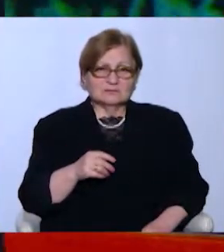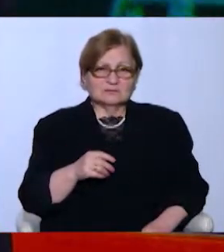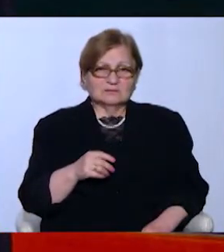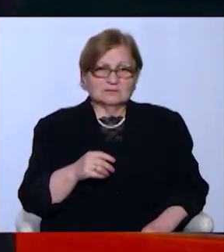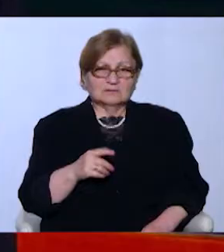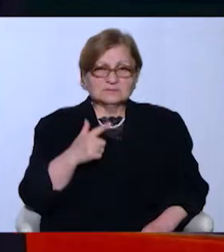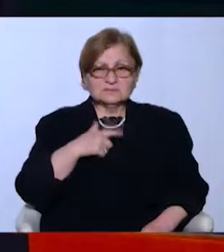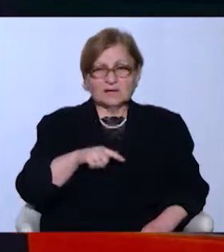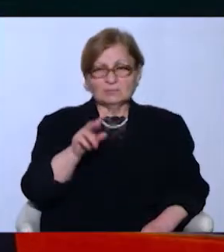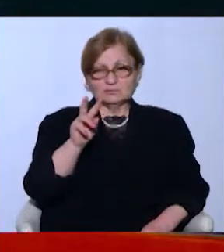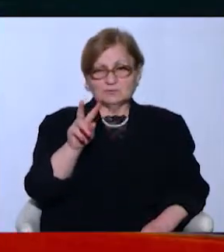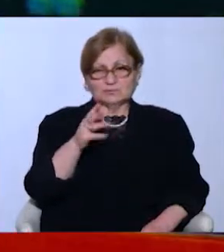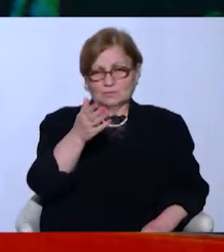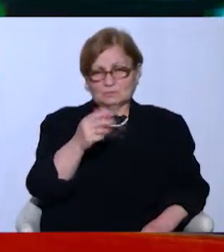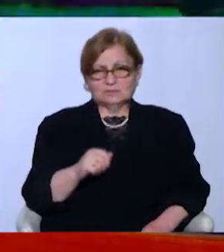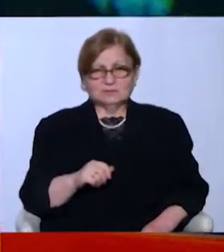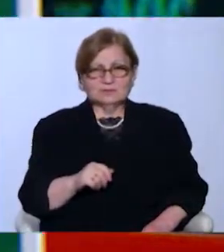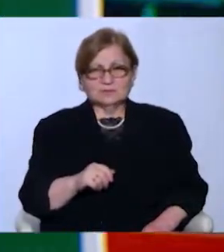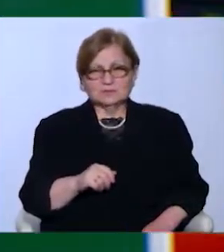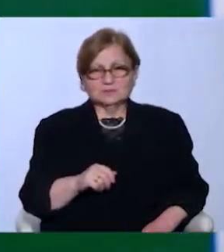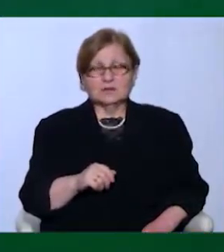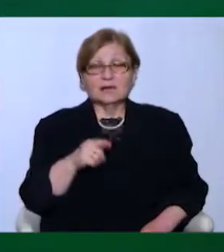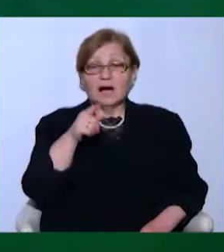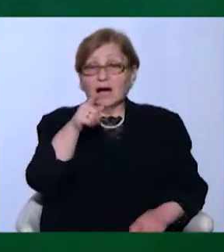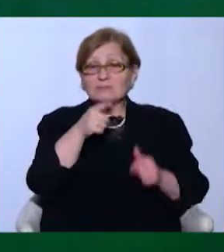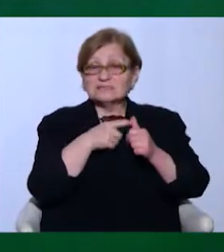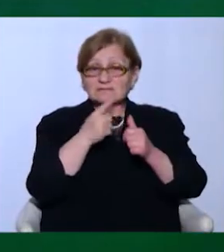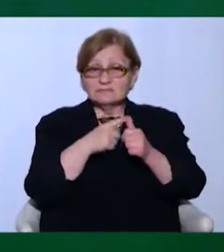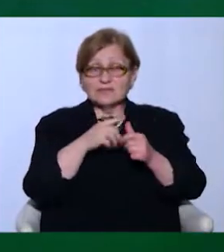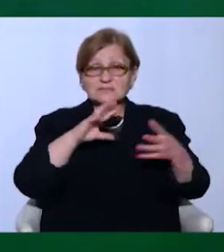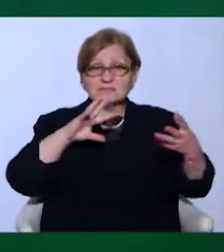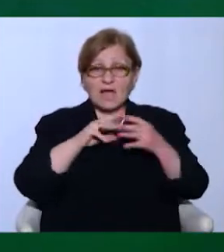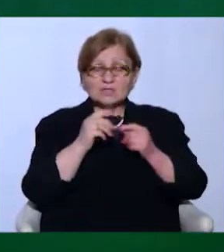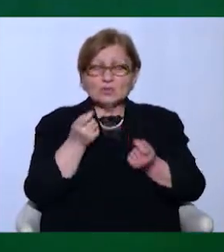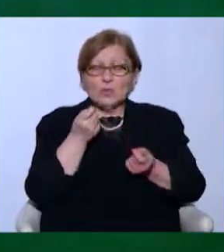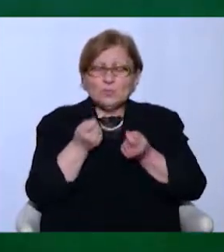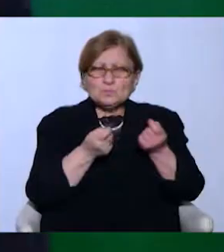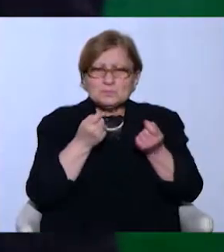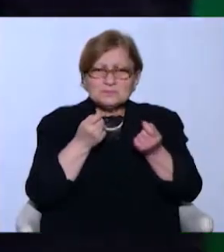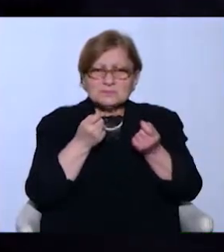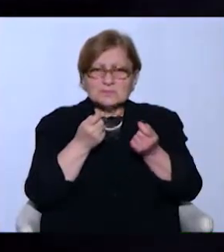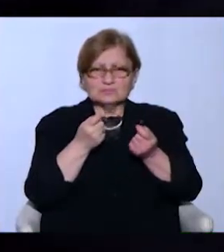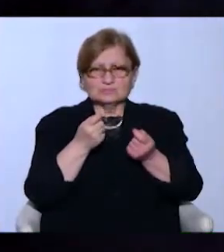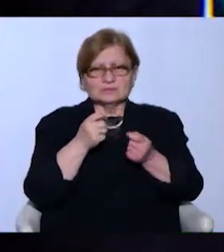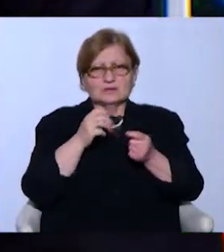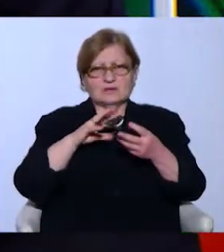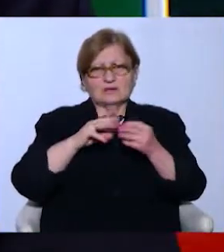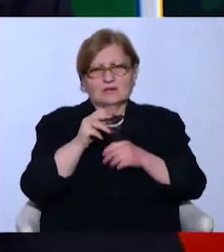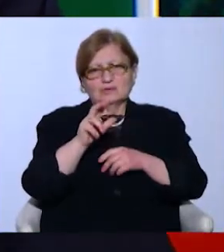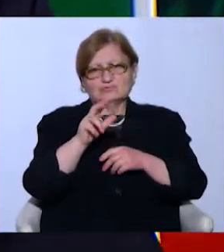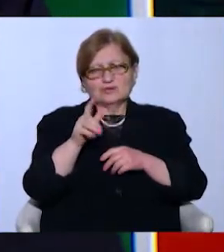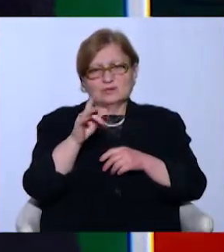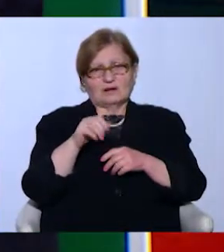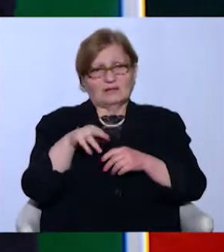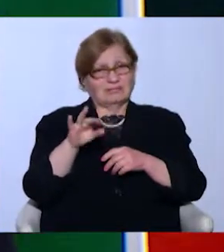ეს არის 72. აი ეს არის საერთო უმცირესი ჯერადი. ახლა საერთო უდიდესი